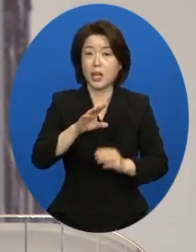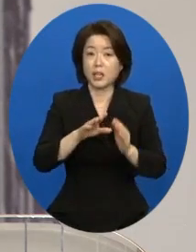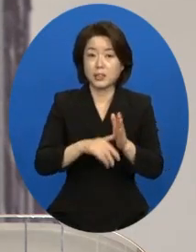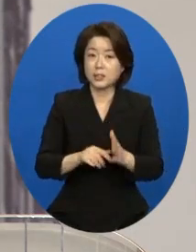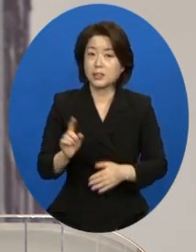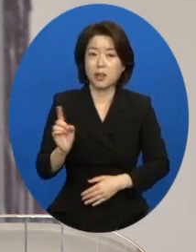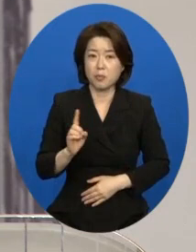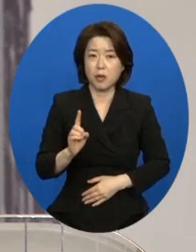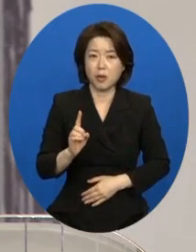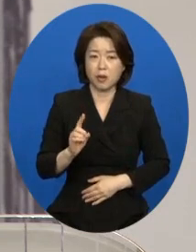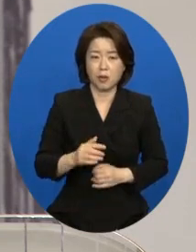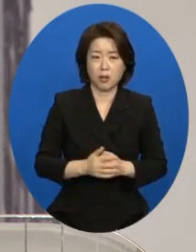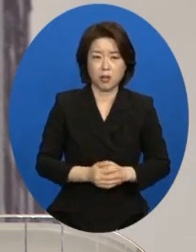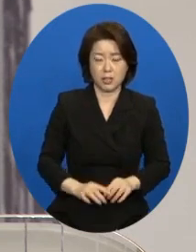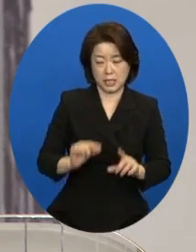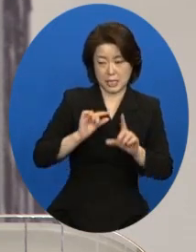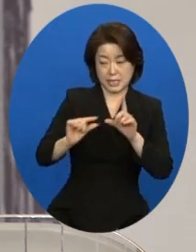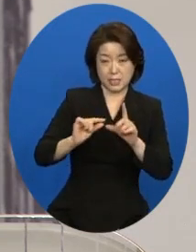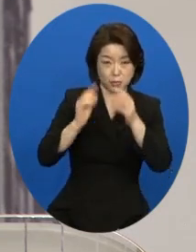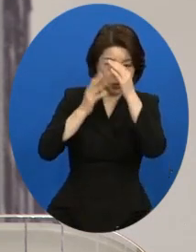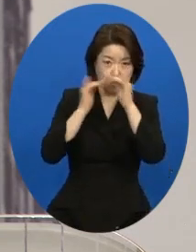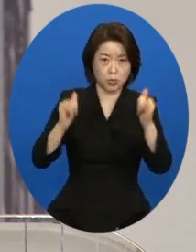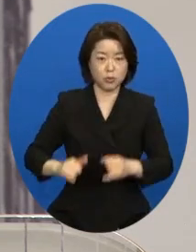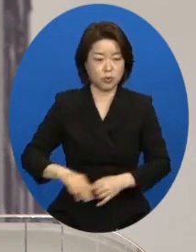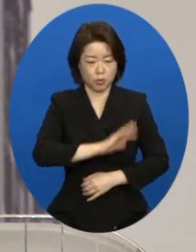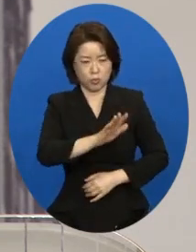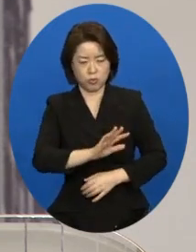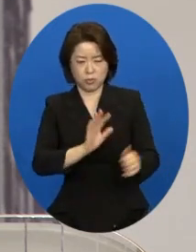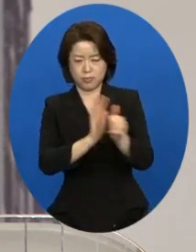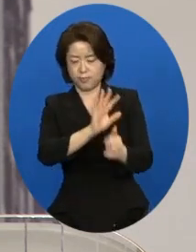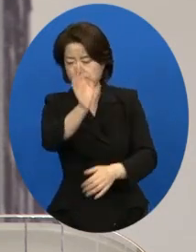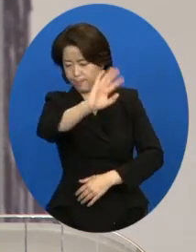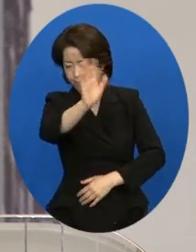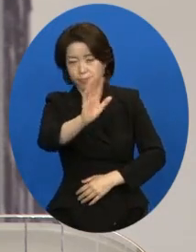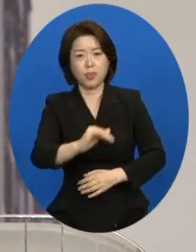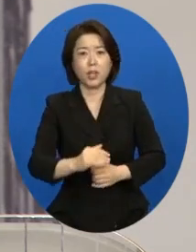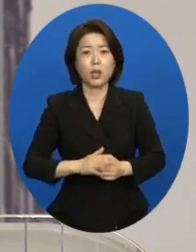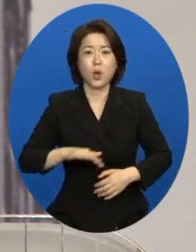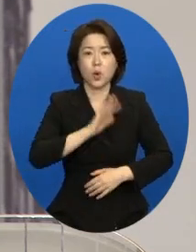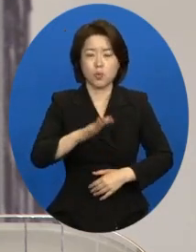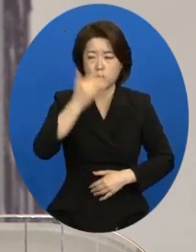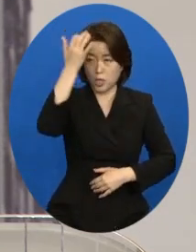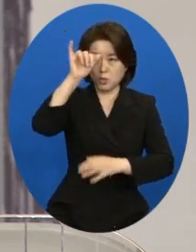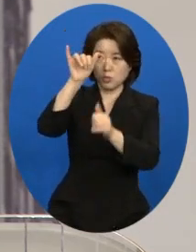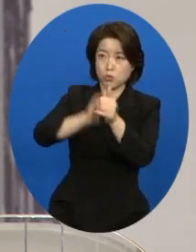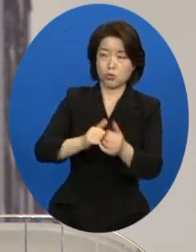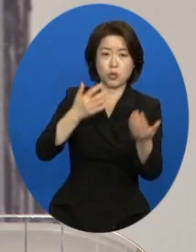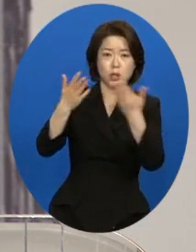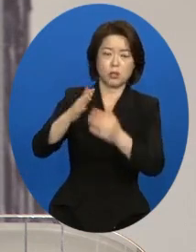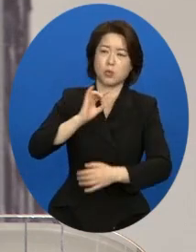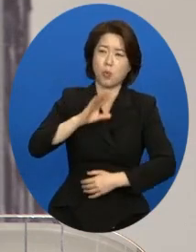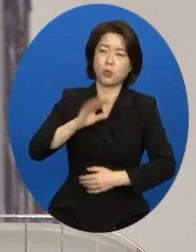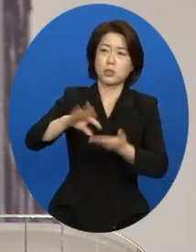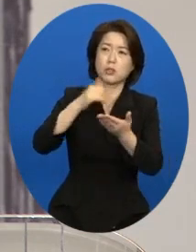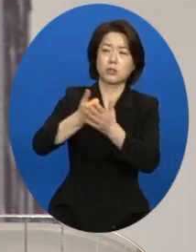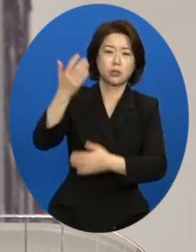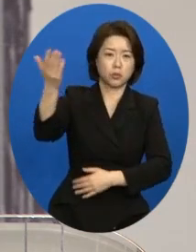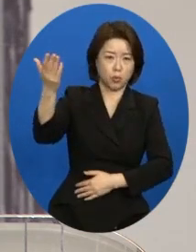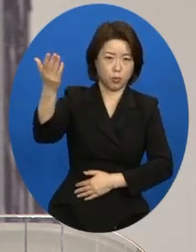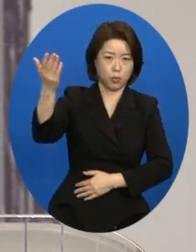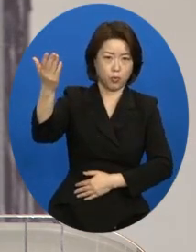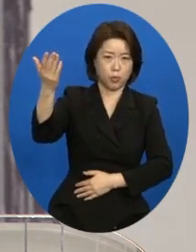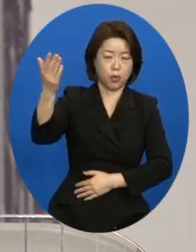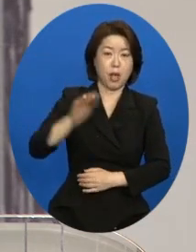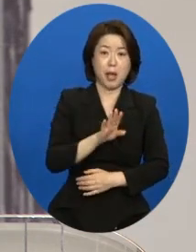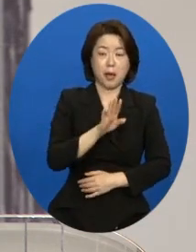당시에 고백교회 일부 성도들은 우리는 지지할 수 없다, 우리는 우리가 충성할 대상은 오직 그리스도다, 바르멘